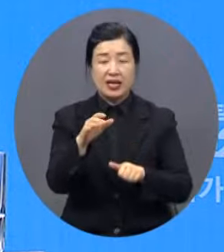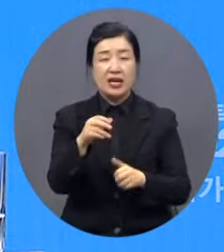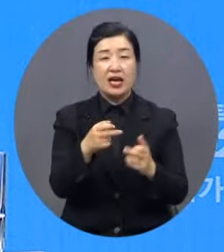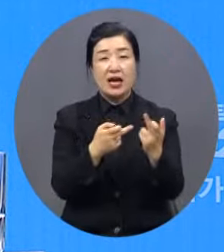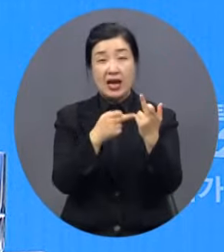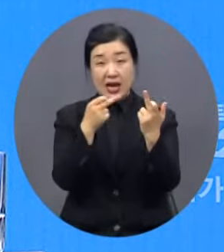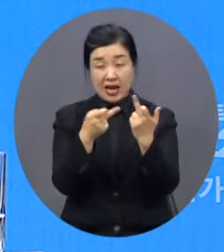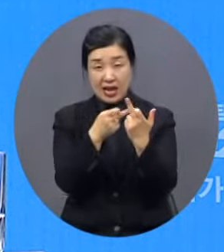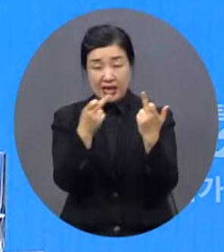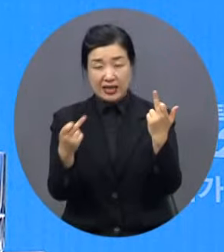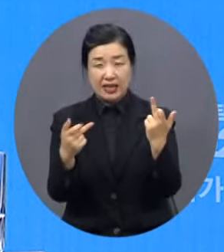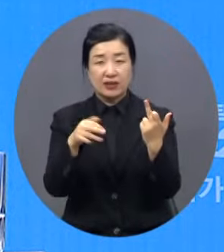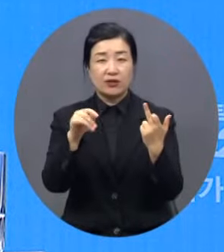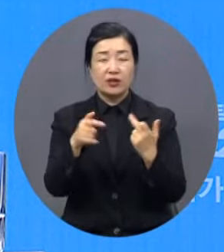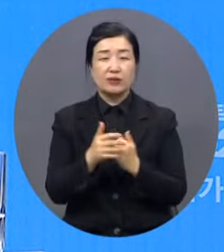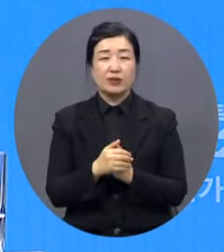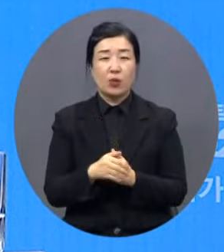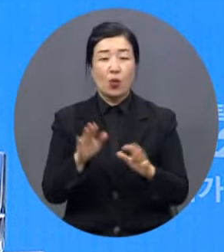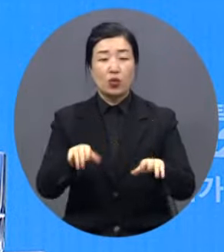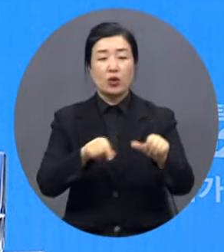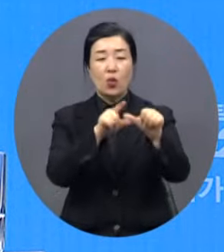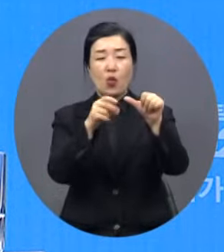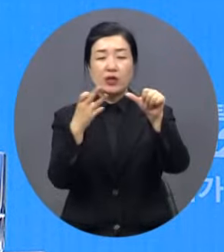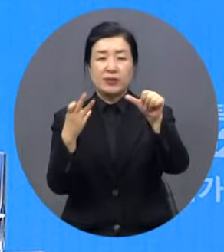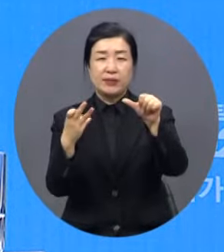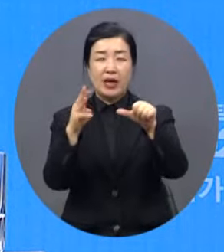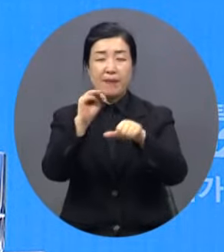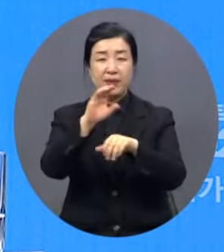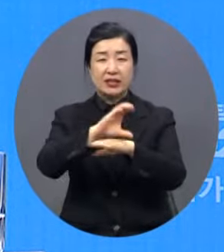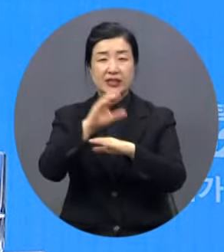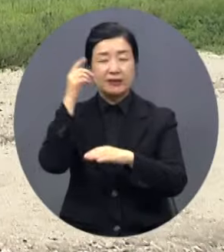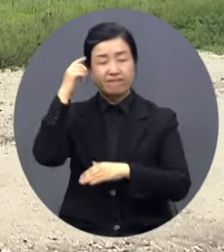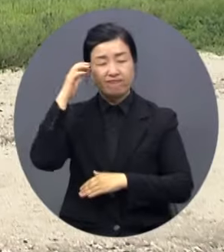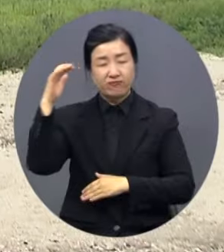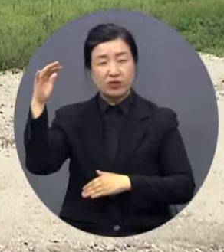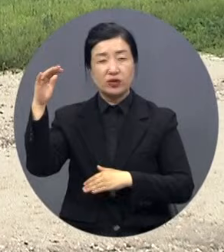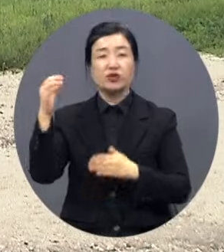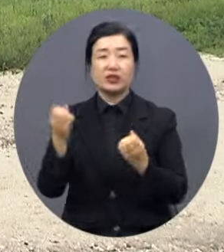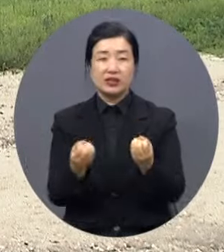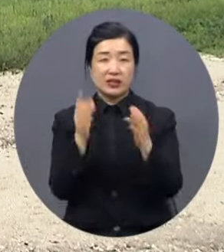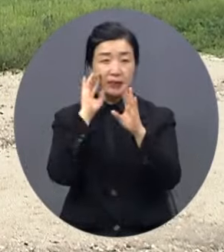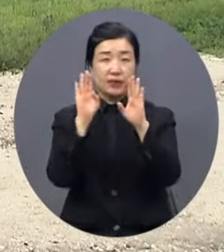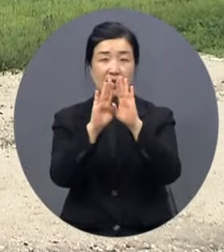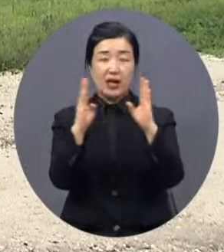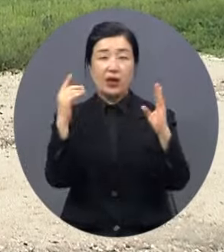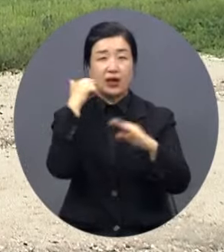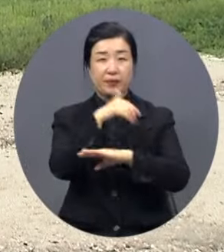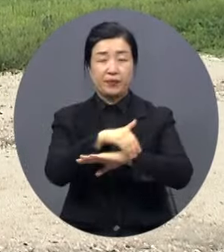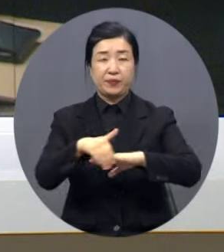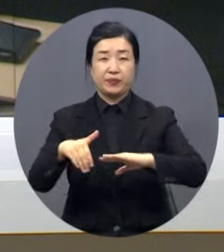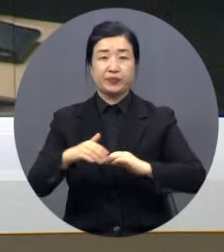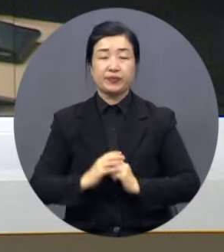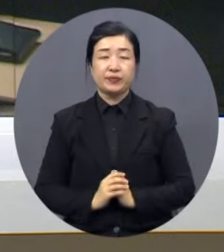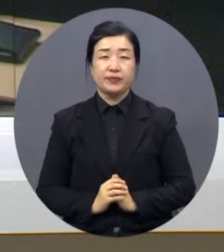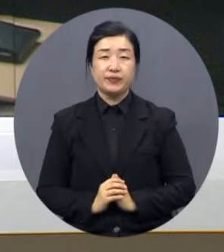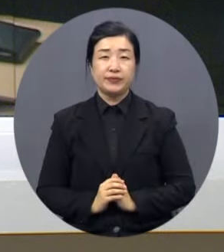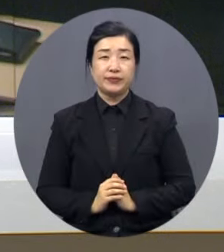관음이 오 13일 제주 MBC 추도식이 열립니다 전스 진입을